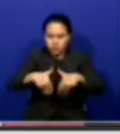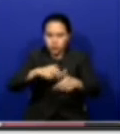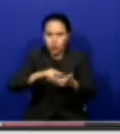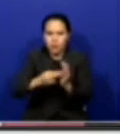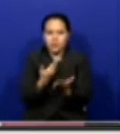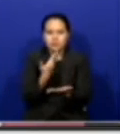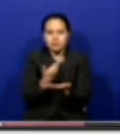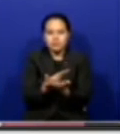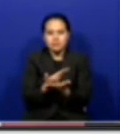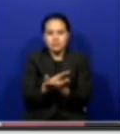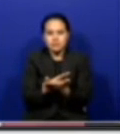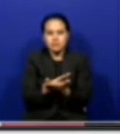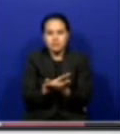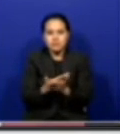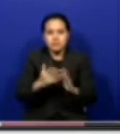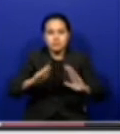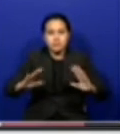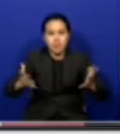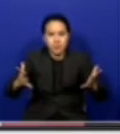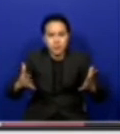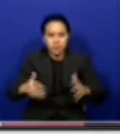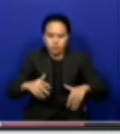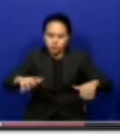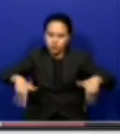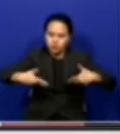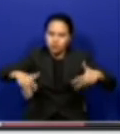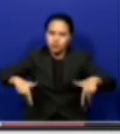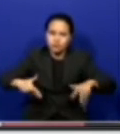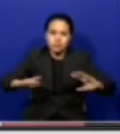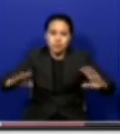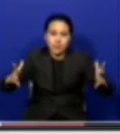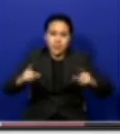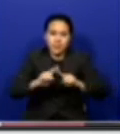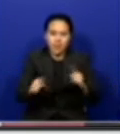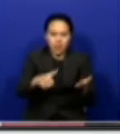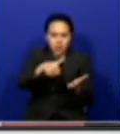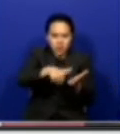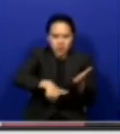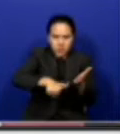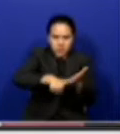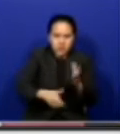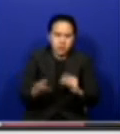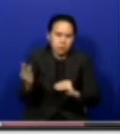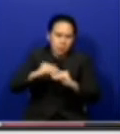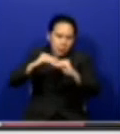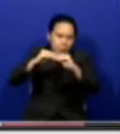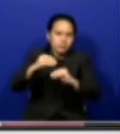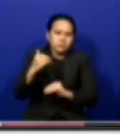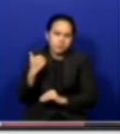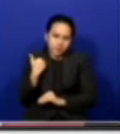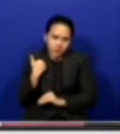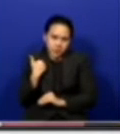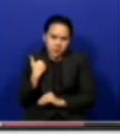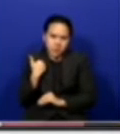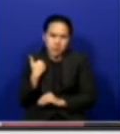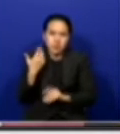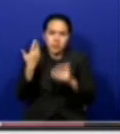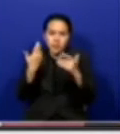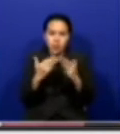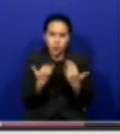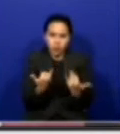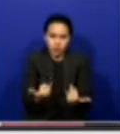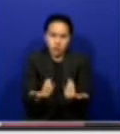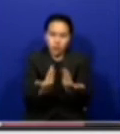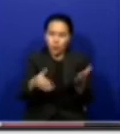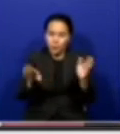หรือพูดตรงๆคือประชาชนไม่มีรายได้แต่มีหนี้สินสูงขึ้นซึ่งตัวเลขหนี้ครัวเรือนที่ดิฉันได้น